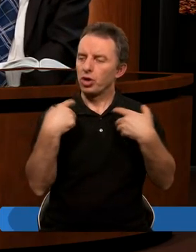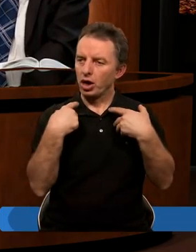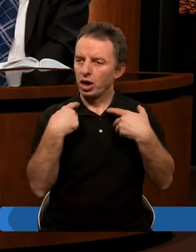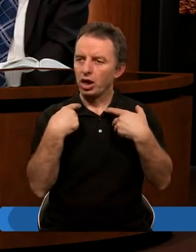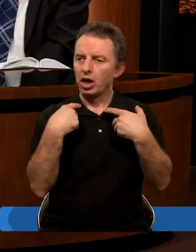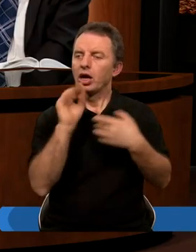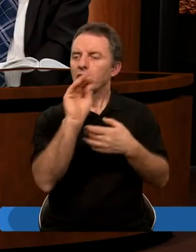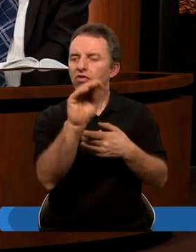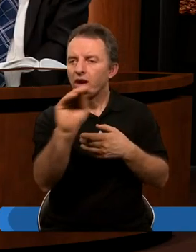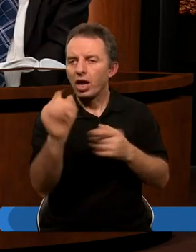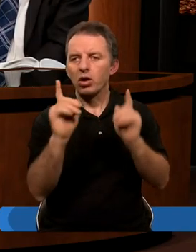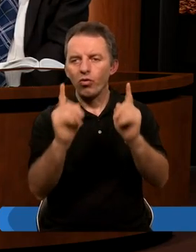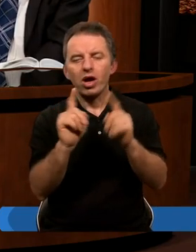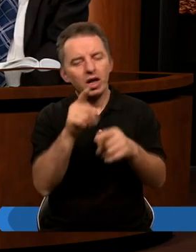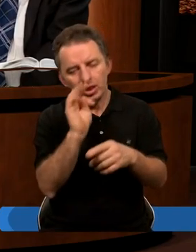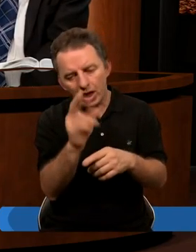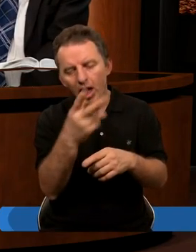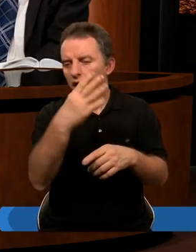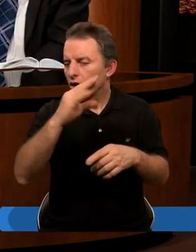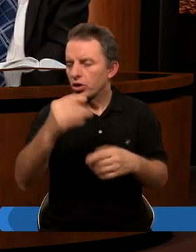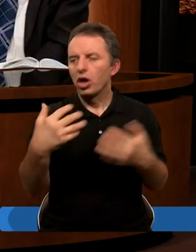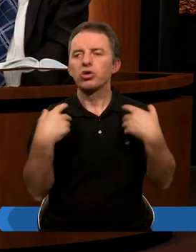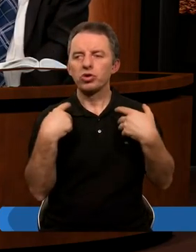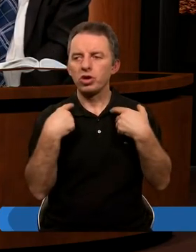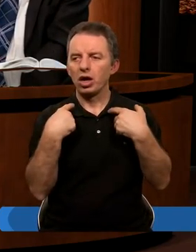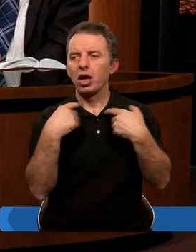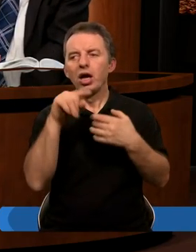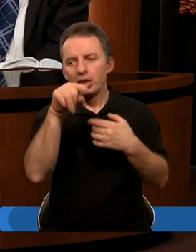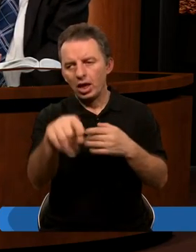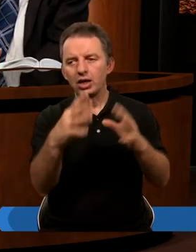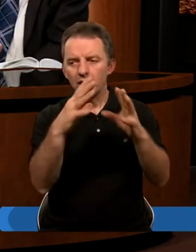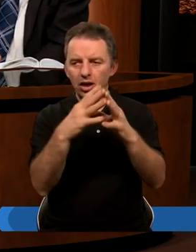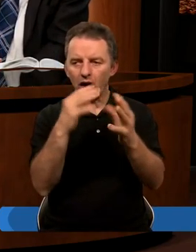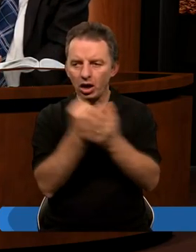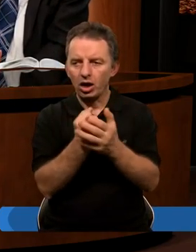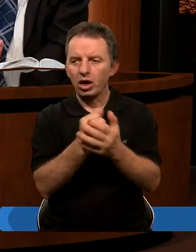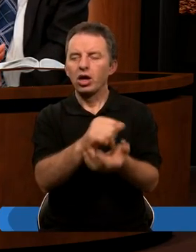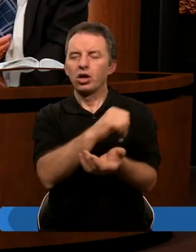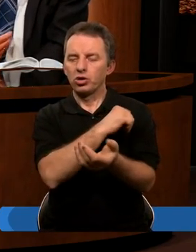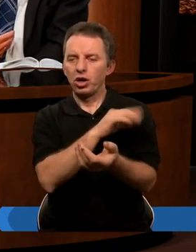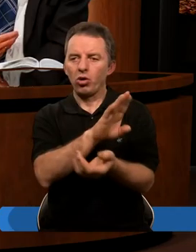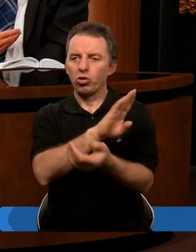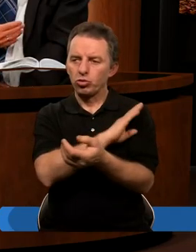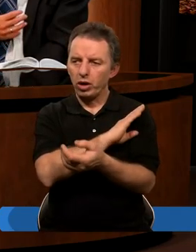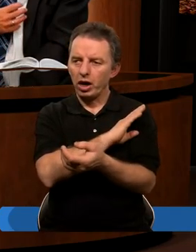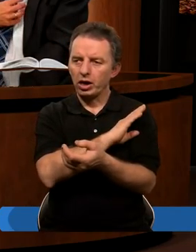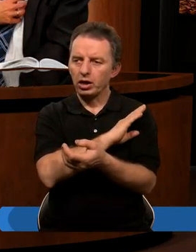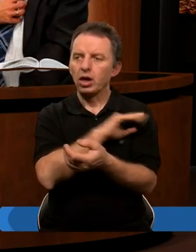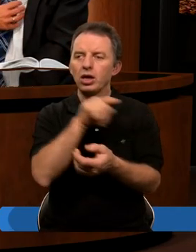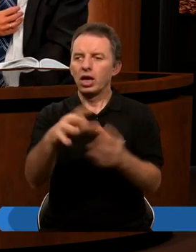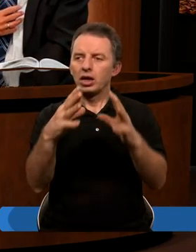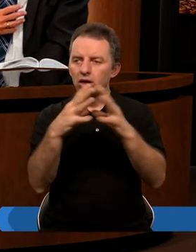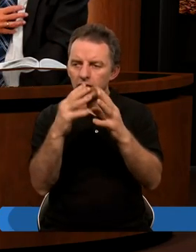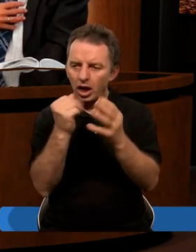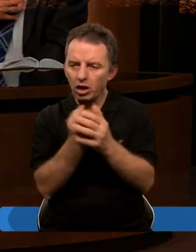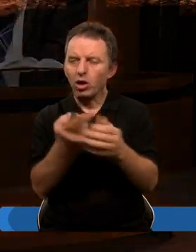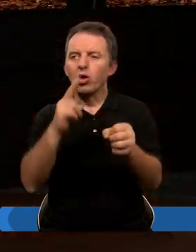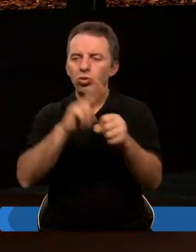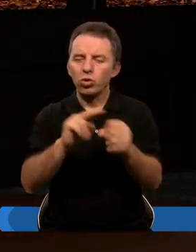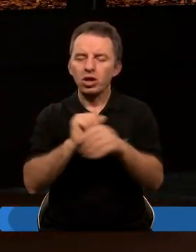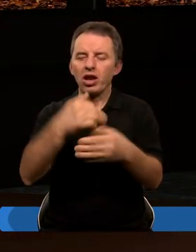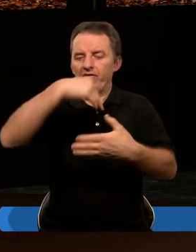zwraca uwagę, że tak nie żyjemy. Ale ten zakon grzechu i śmierci to jest ten zakon, który